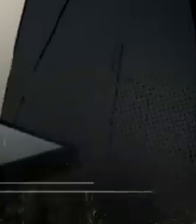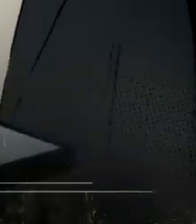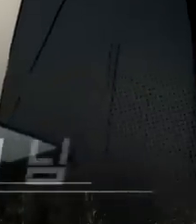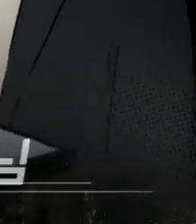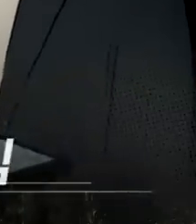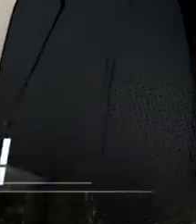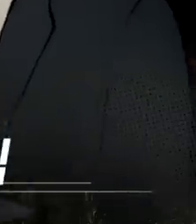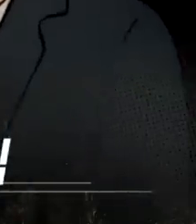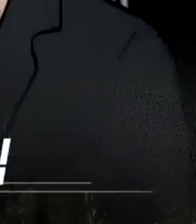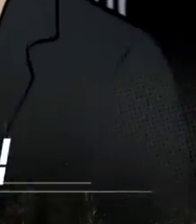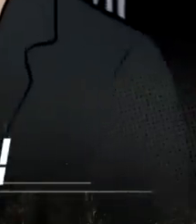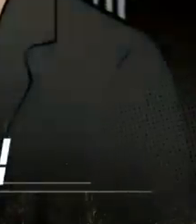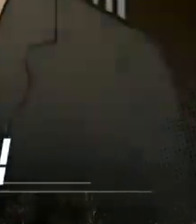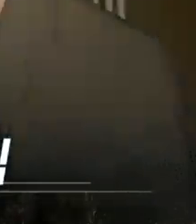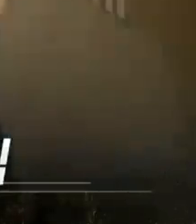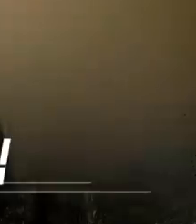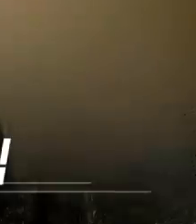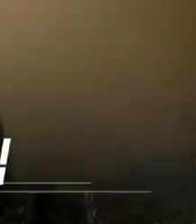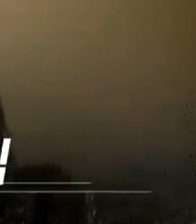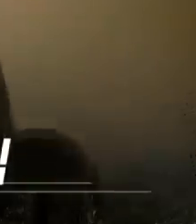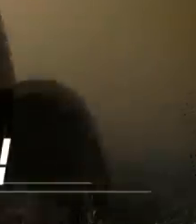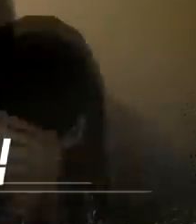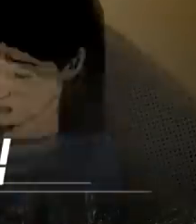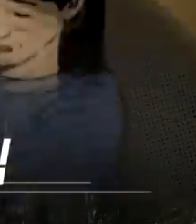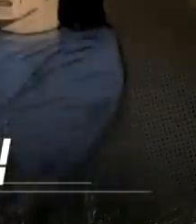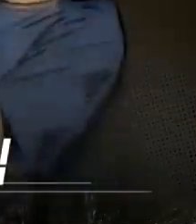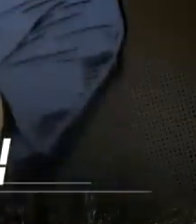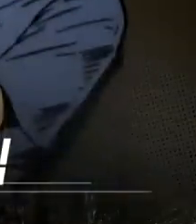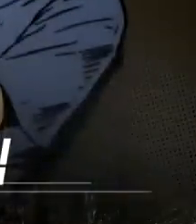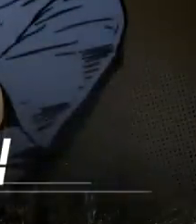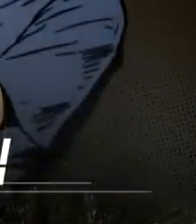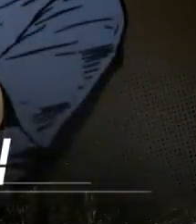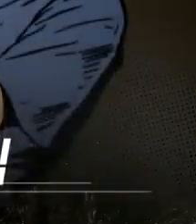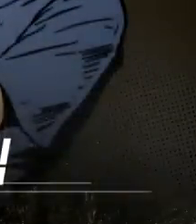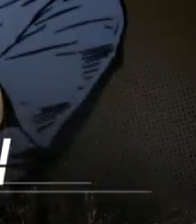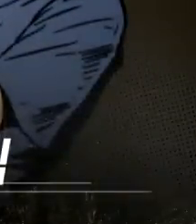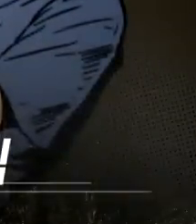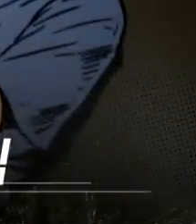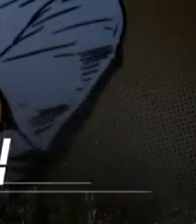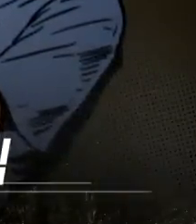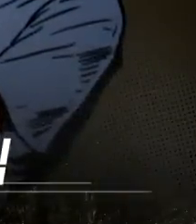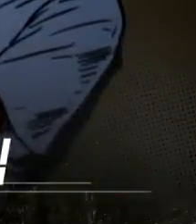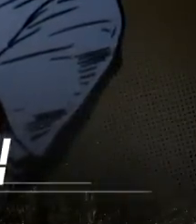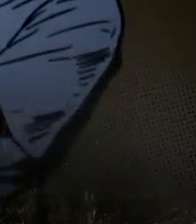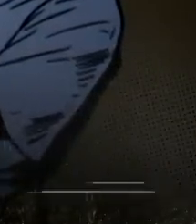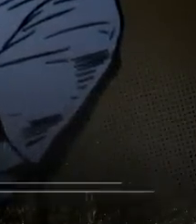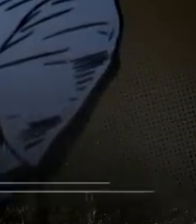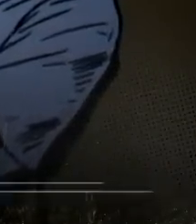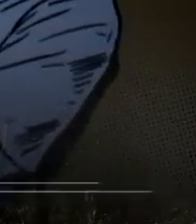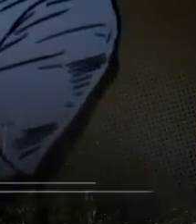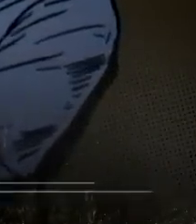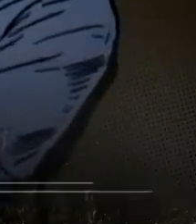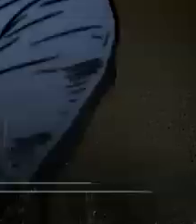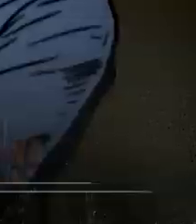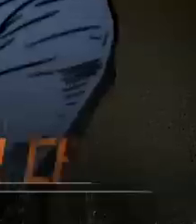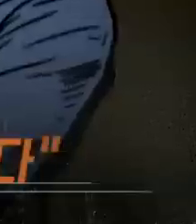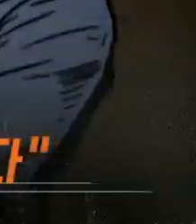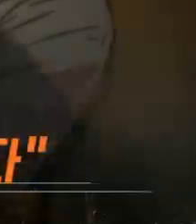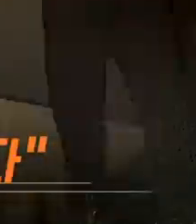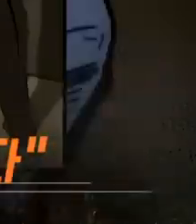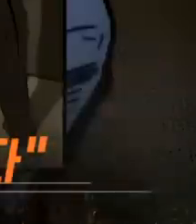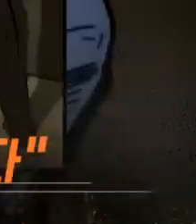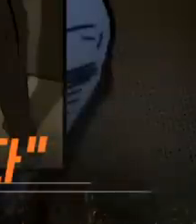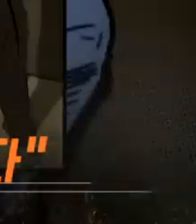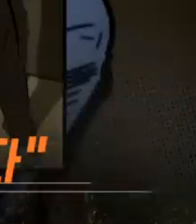50대 남성이 10여 년 전 교사 시절 제자인 여고생을 성폭행한 혐의를 받고 있습니다. 제자는 남성의